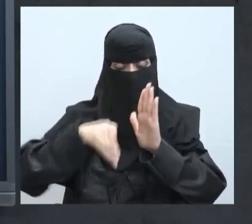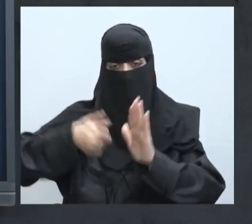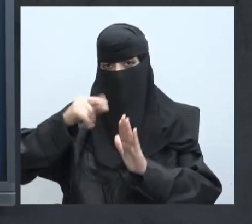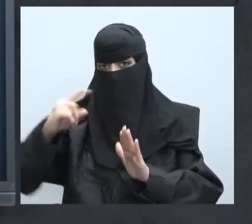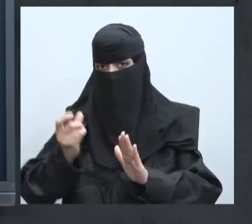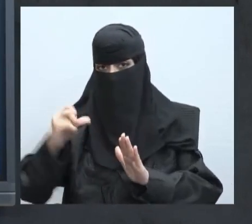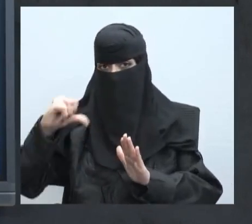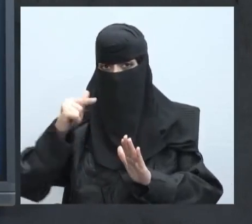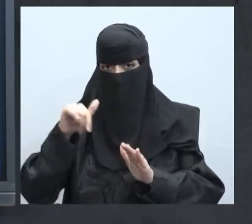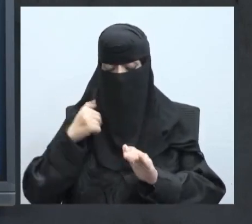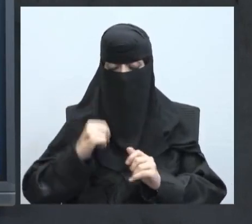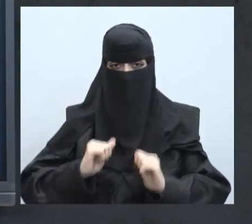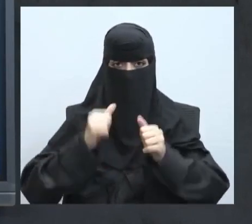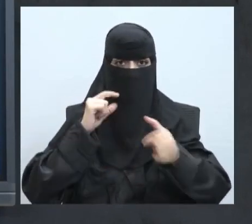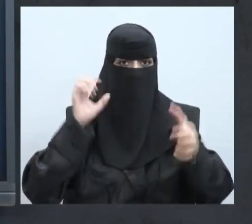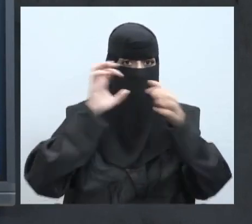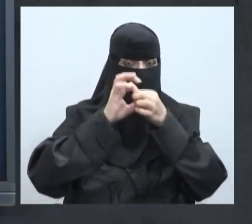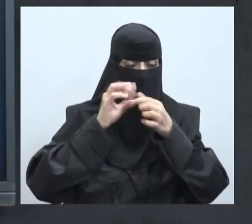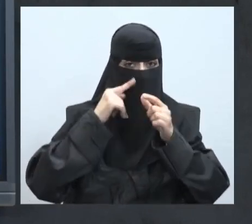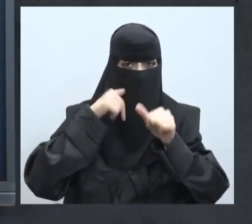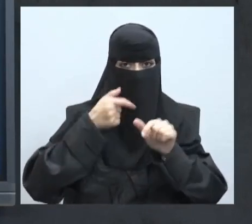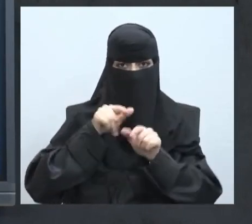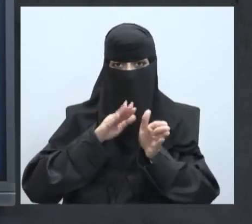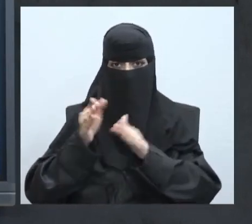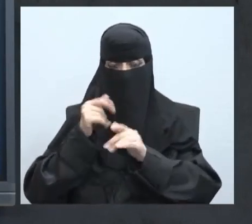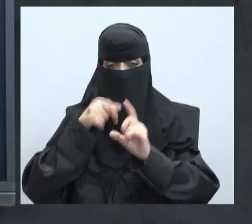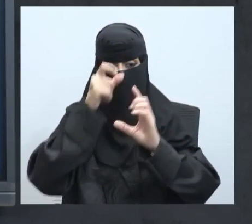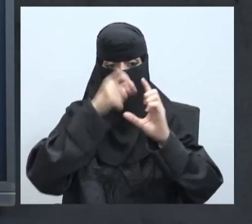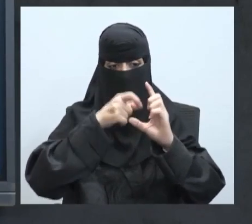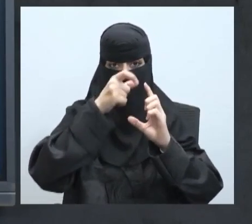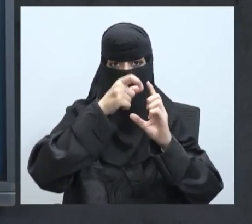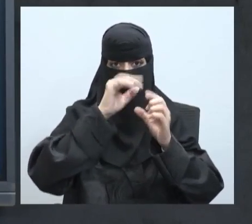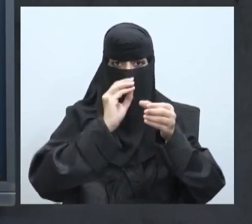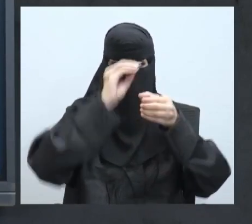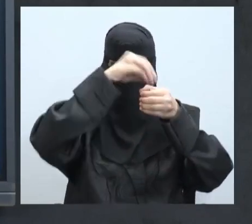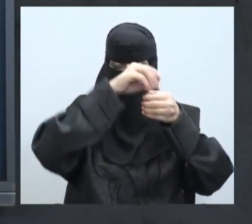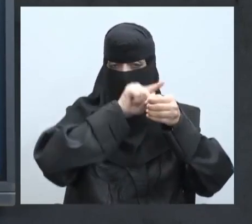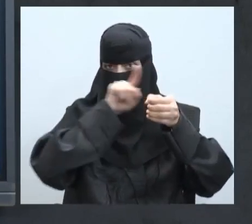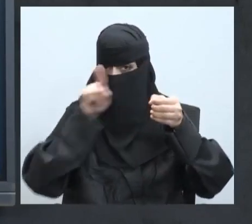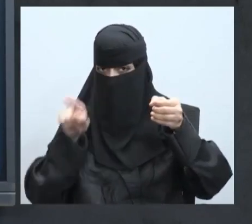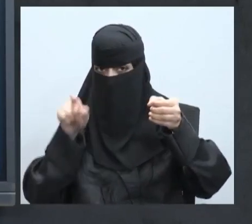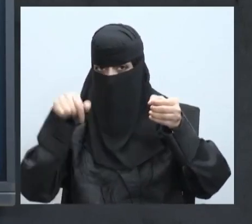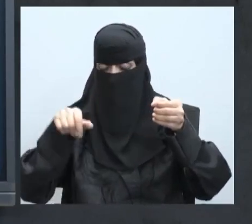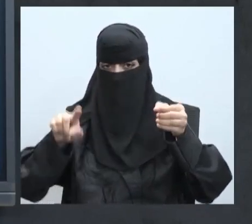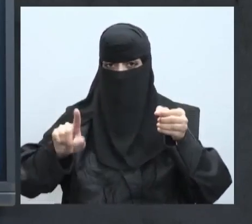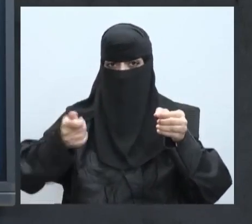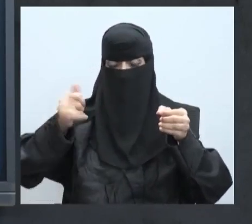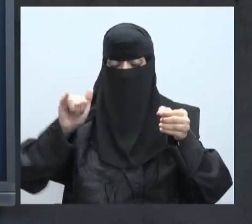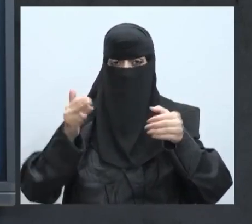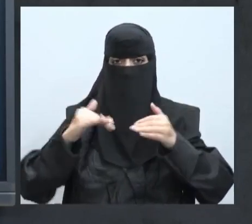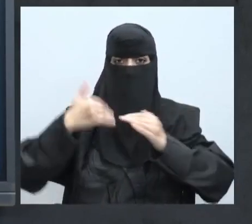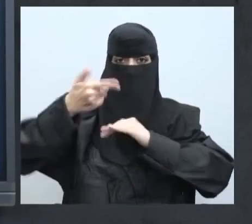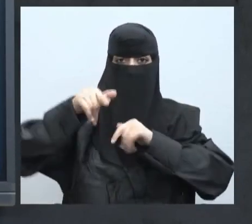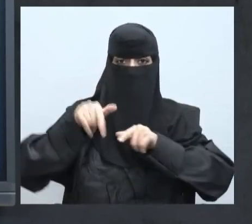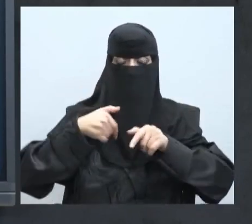قمنا بالاتصال الأردوينو من خلال باي فورماتا، بعد ذلك